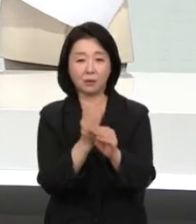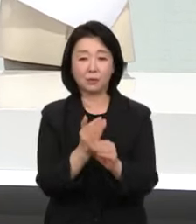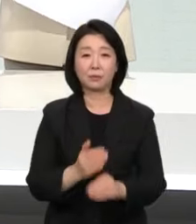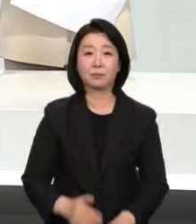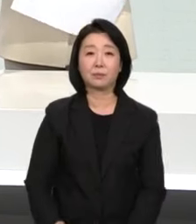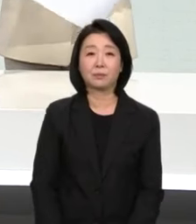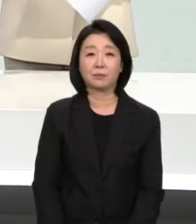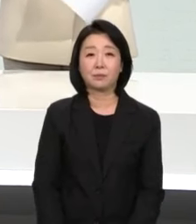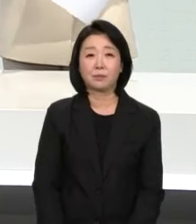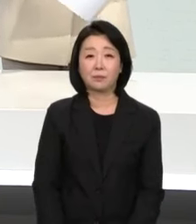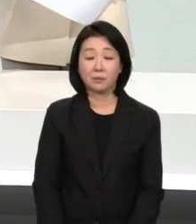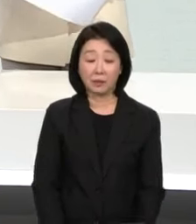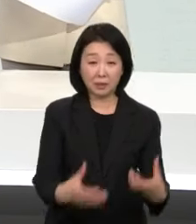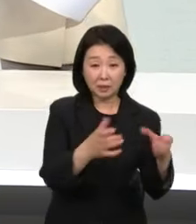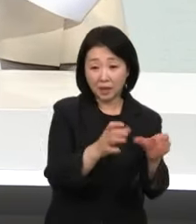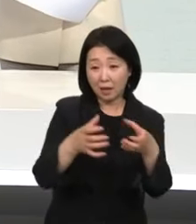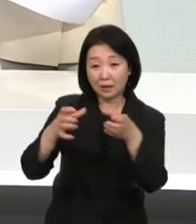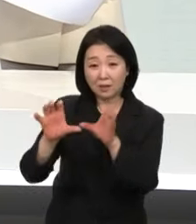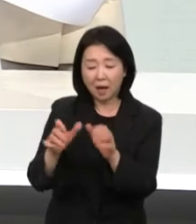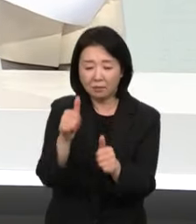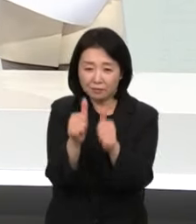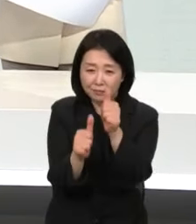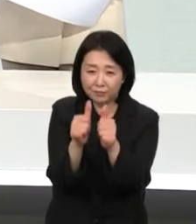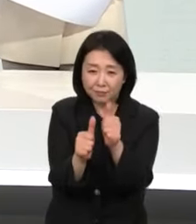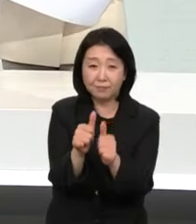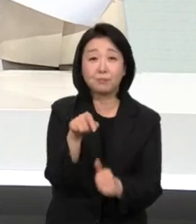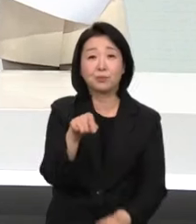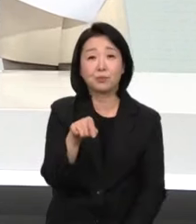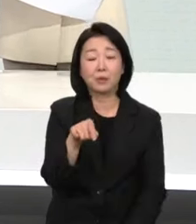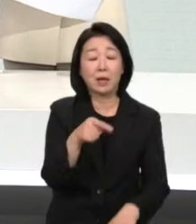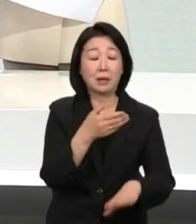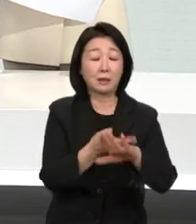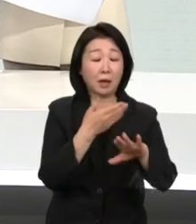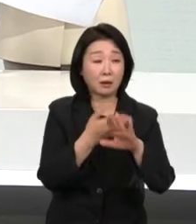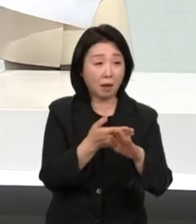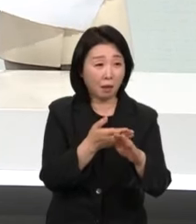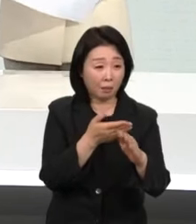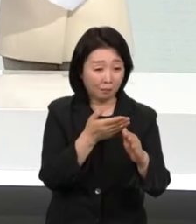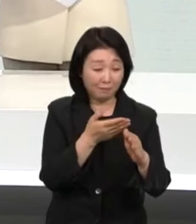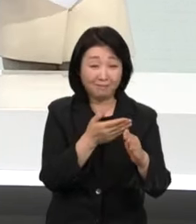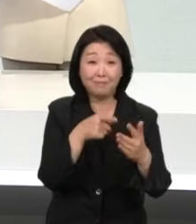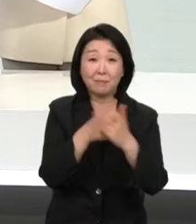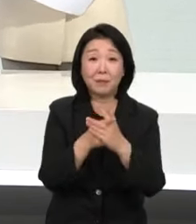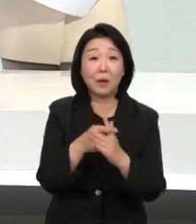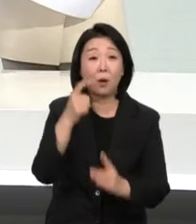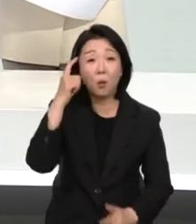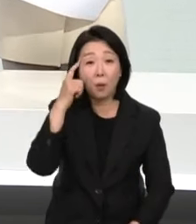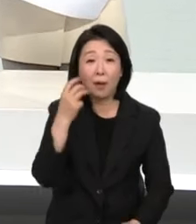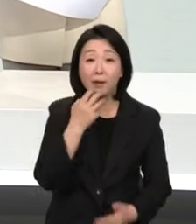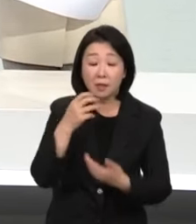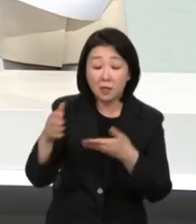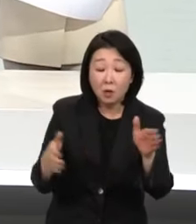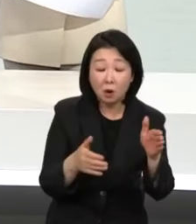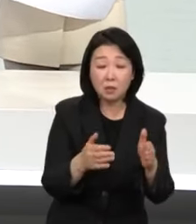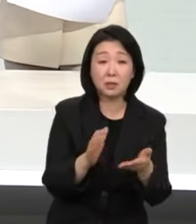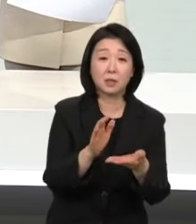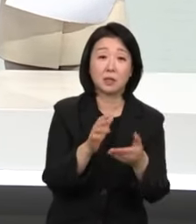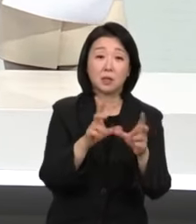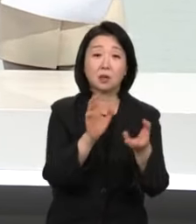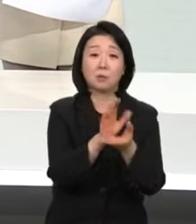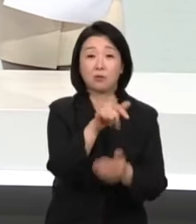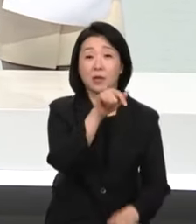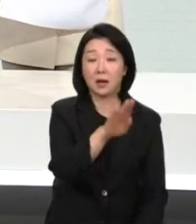있다고 봤습니다. 두 당이 경합 지역을 전혀 다르게 내다보고 있죠. 경기에서는요, 성남